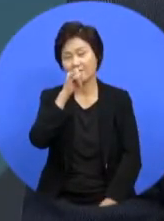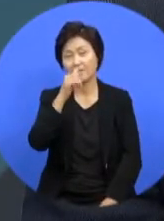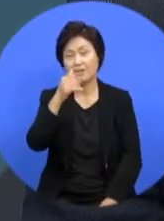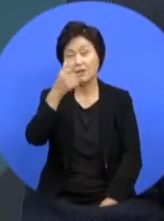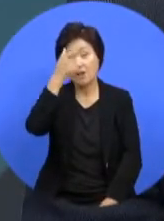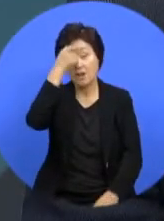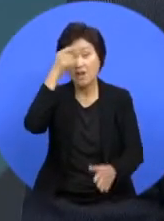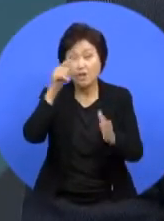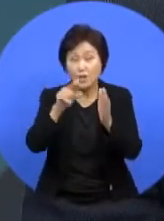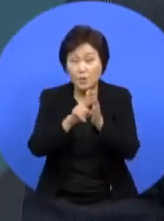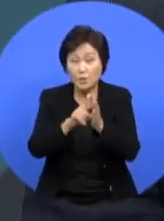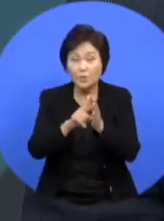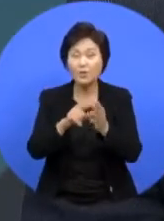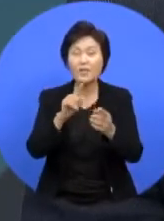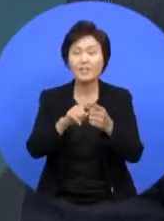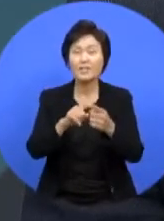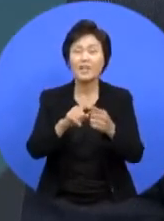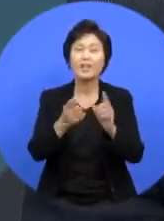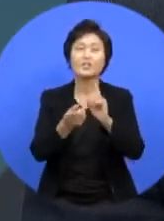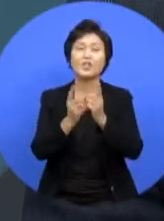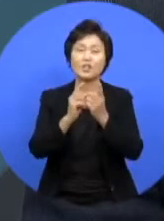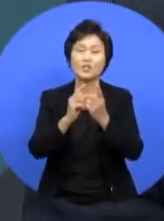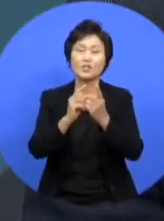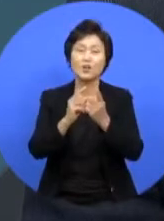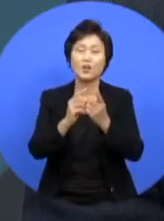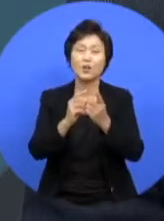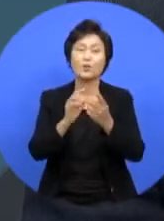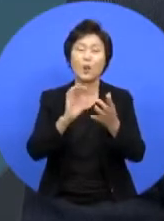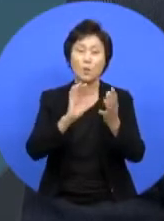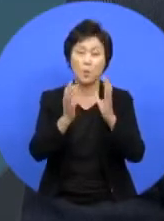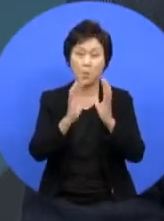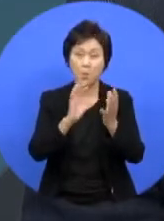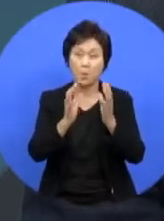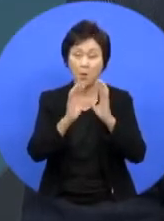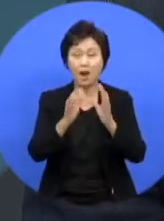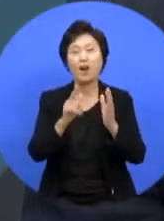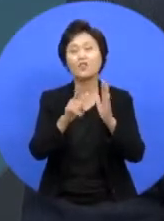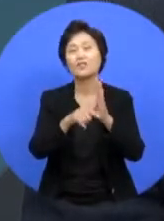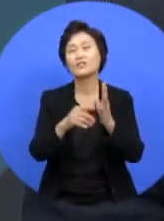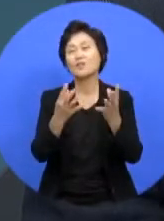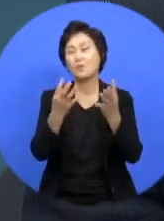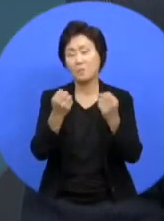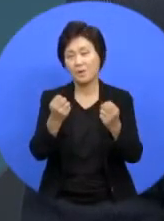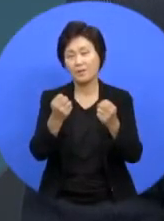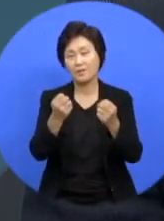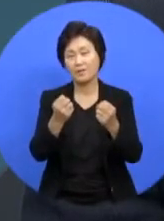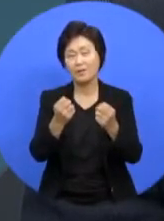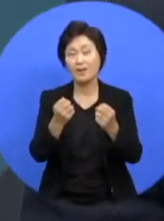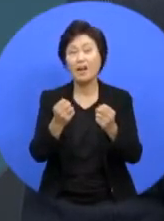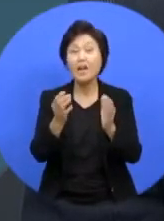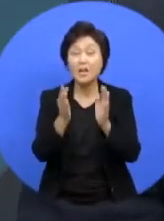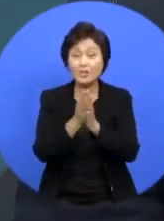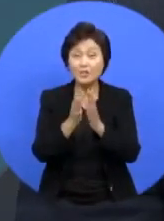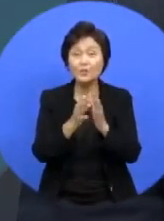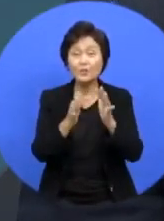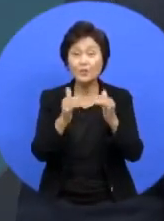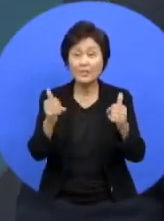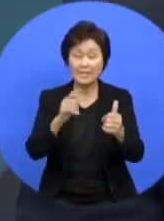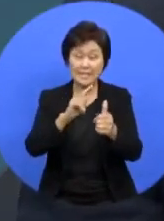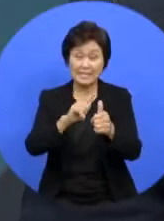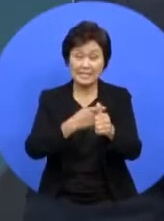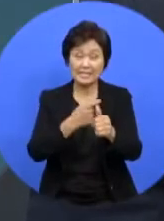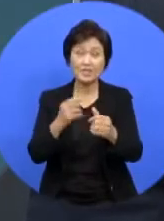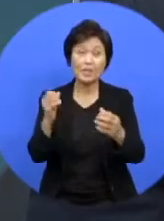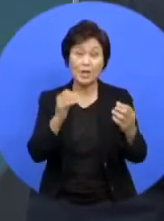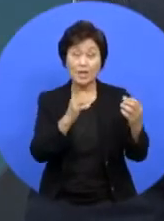대해서 소통하고 또 토론하고 그런 시간이 많은데 친구들하고 그런 얘기를 하다 보니까 어느 날